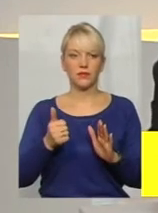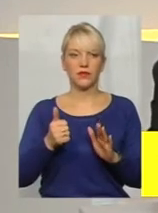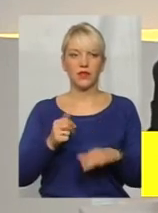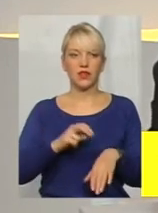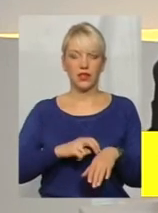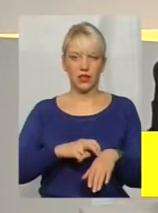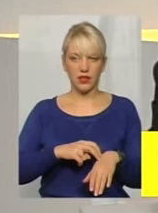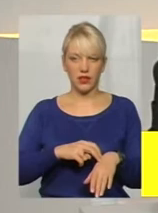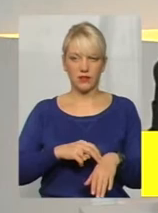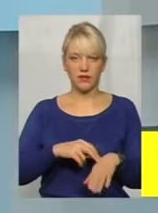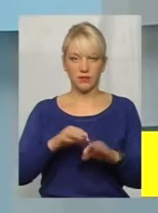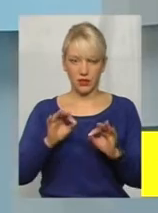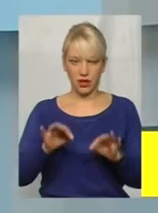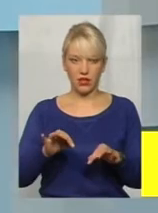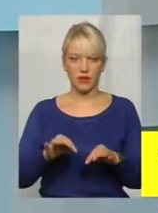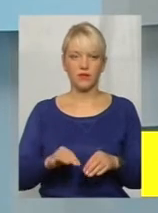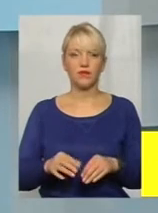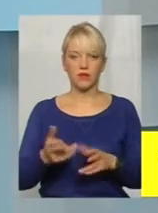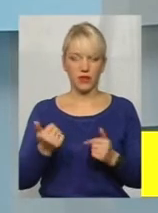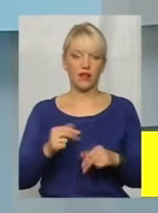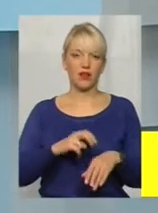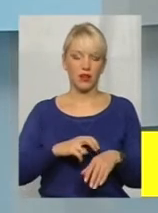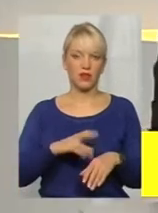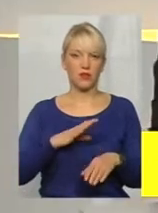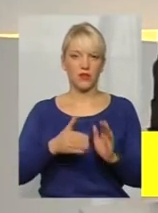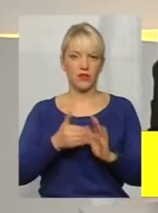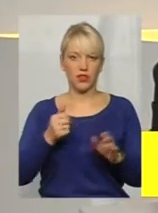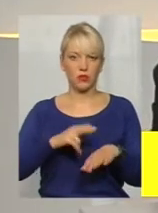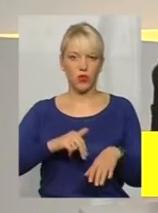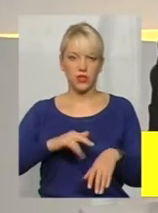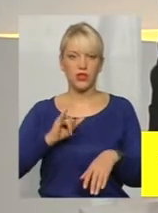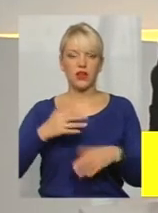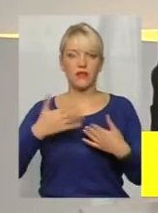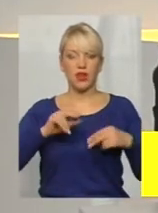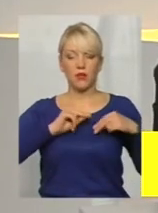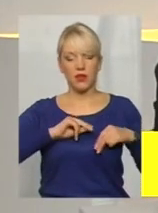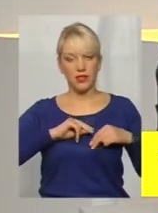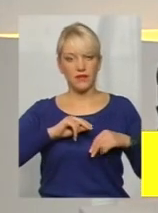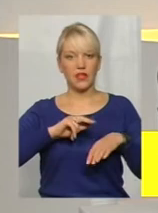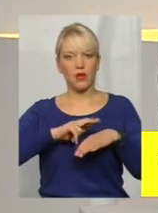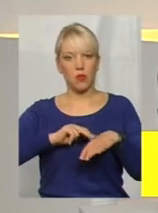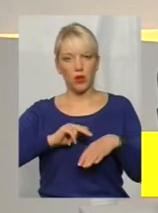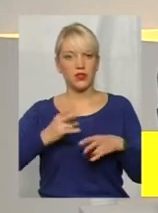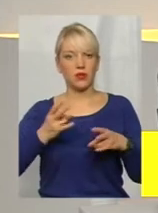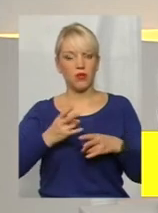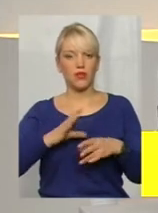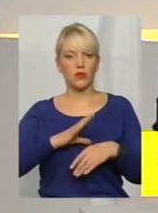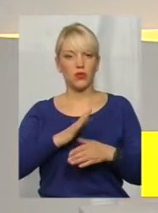лікарі, так? Так, зазвичай це так. Угу. І вже працівники поліції мали би далі